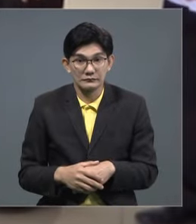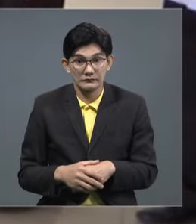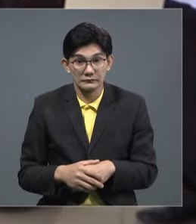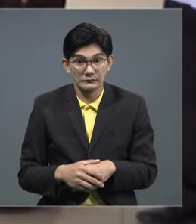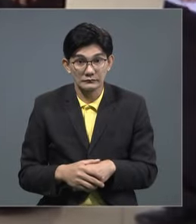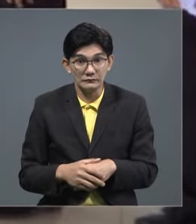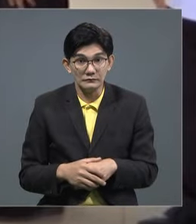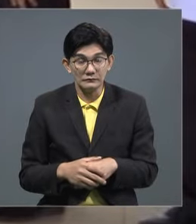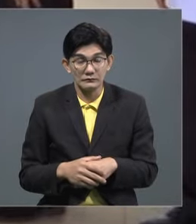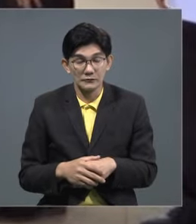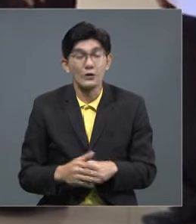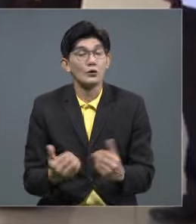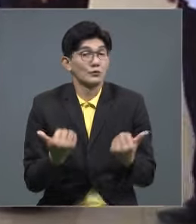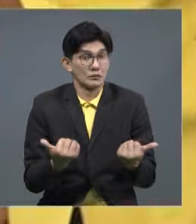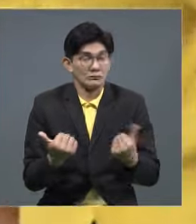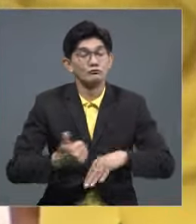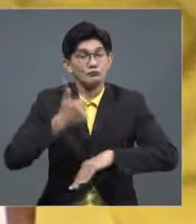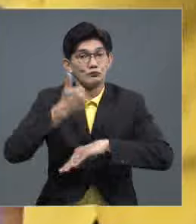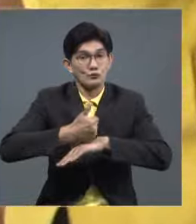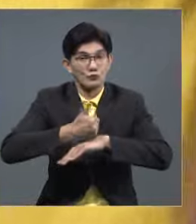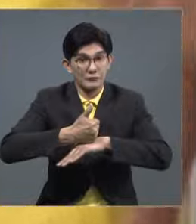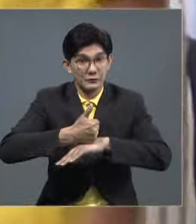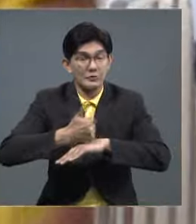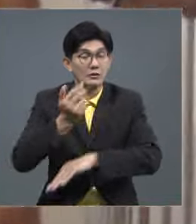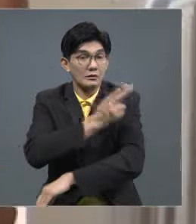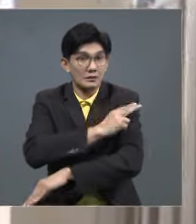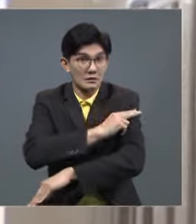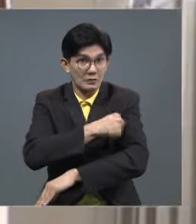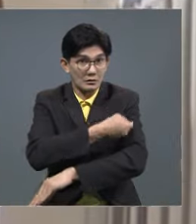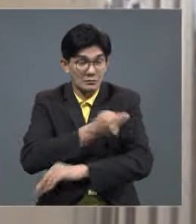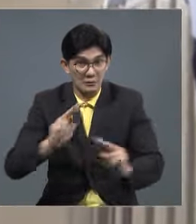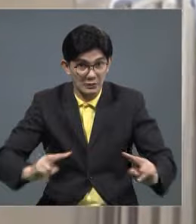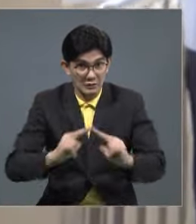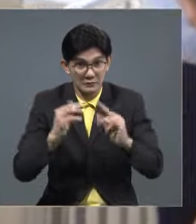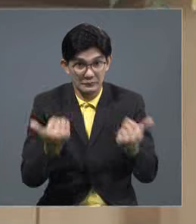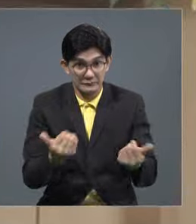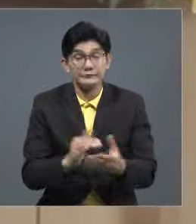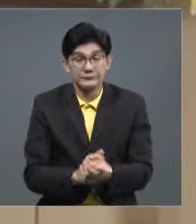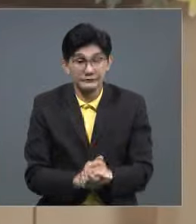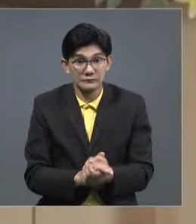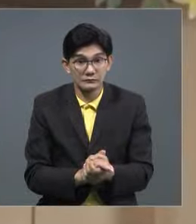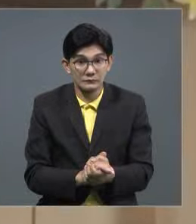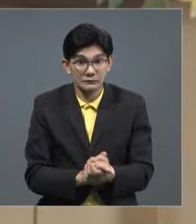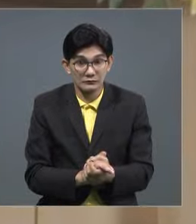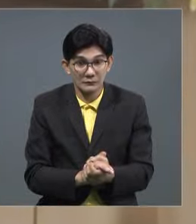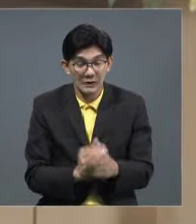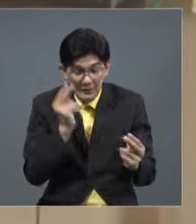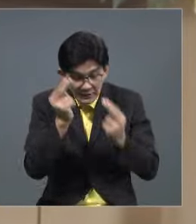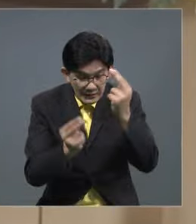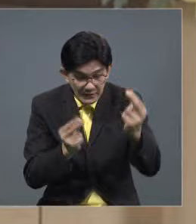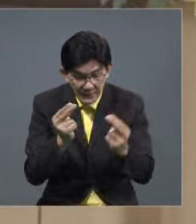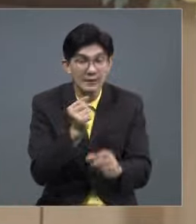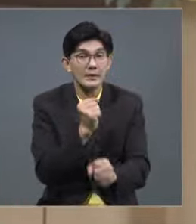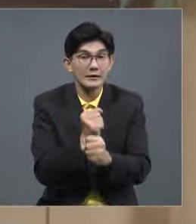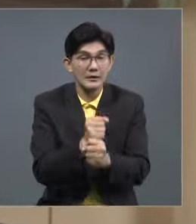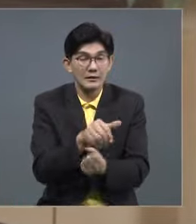การเดินทางมาจังหวัดสระแก้วในวันนี้ของนายสมศักดิ์เทพสุทินรัฐมนตรีว่าการกระทรวงสาธารณสุขนอกจากการมาตรวจเยี่ยมการดำเนินง